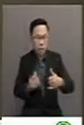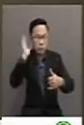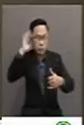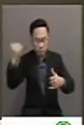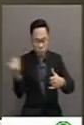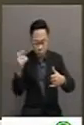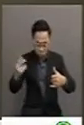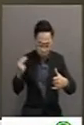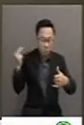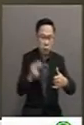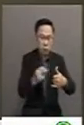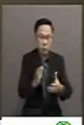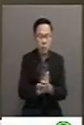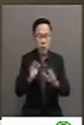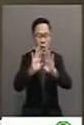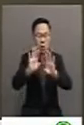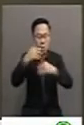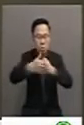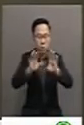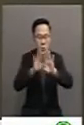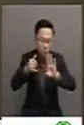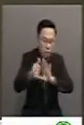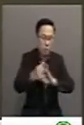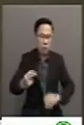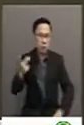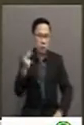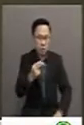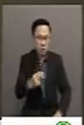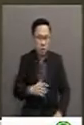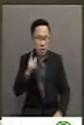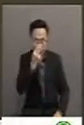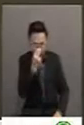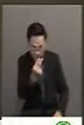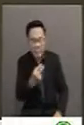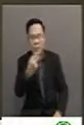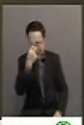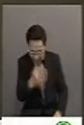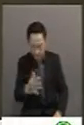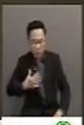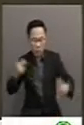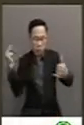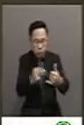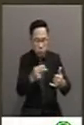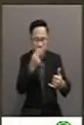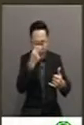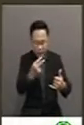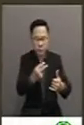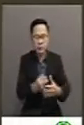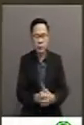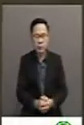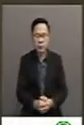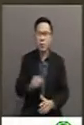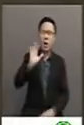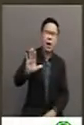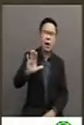มีเห็นมันละมันเดินพวกออกมาเราก็ไม่เห็น เราเห็นตอนยิงไหม เห็นก็มันก็ยิงไปแน่แล้วเราก็ห้ามก็แค่นั้นเองจะห้ามอะ